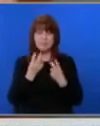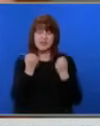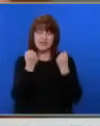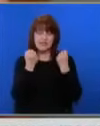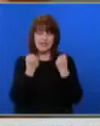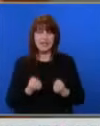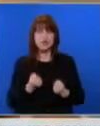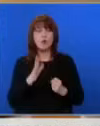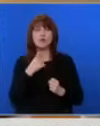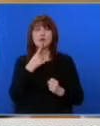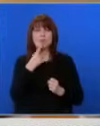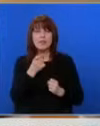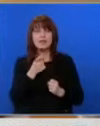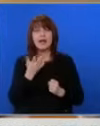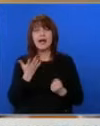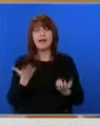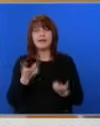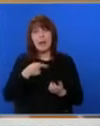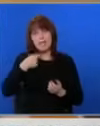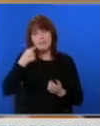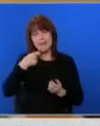най-тежко е, когато пита: къде е мама?